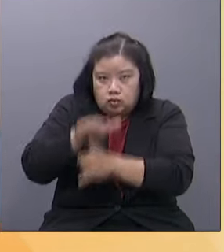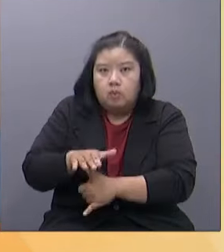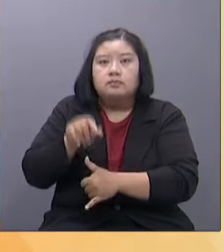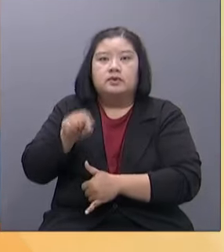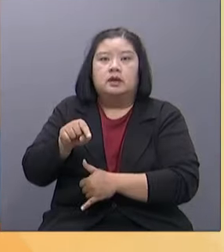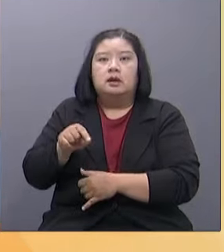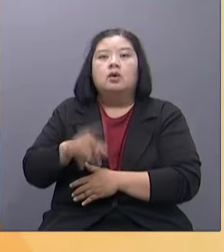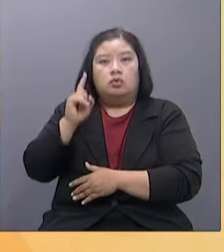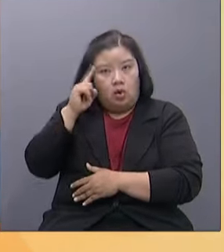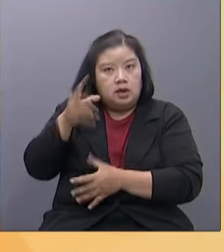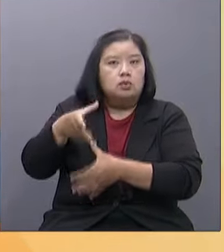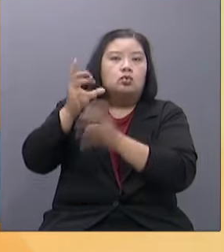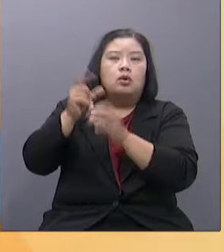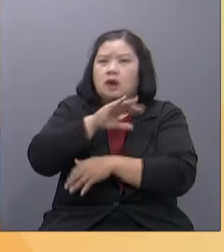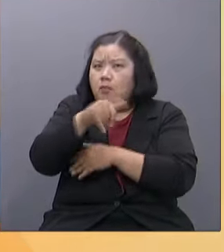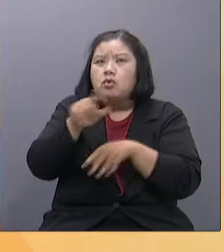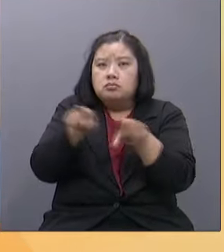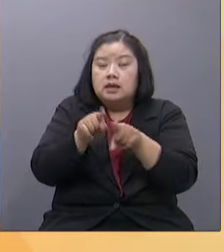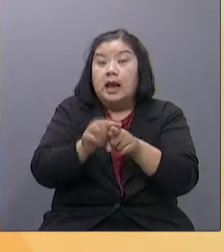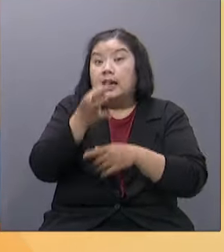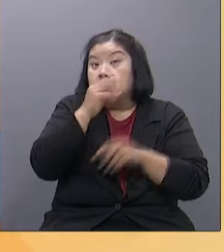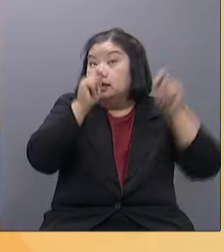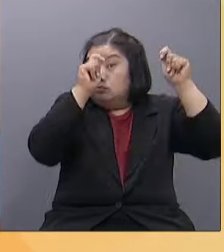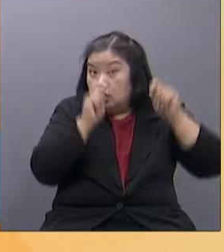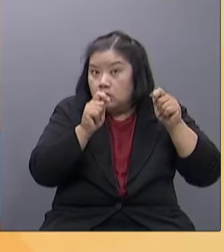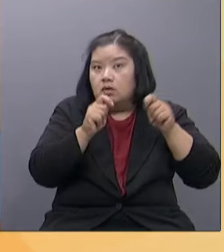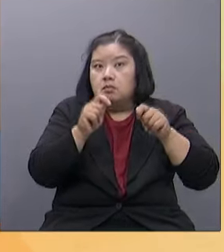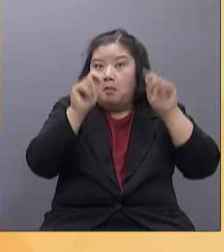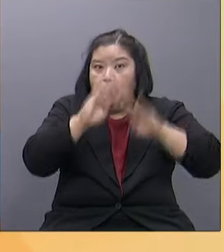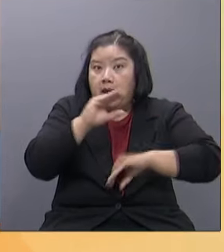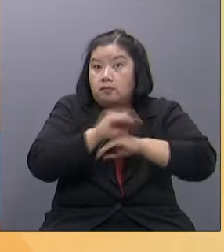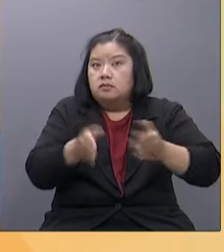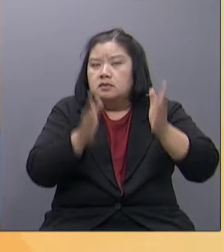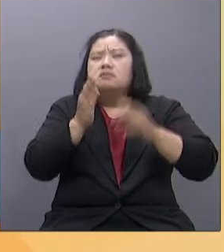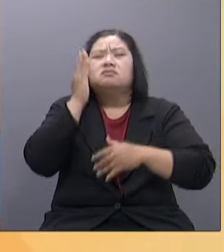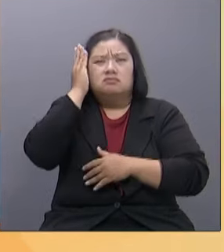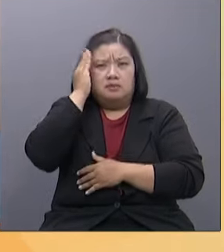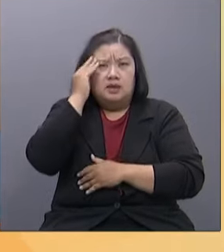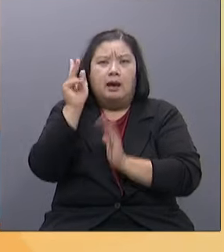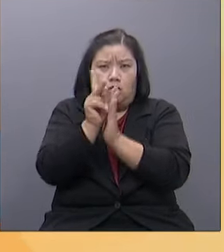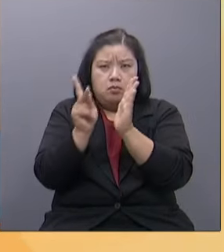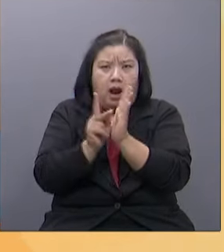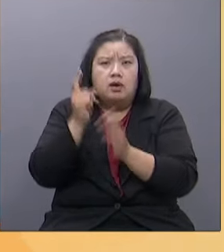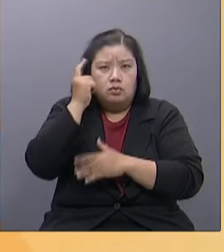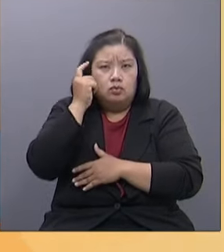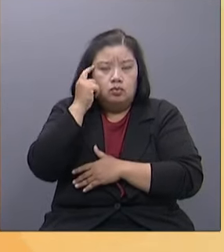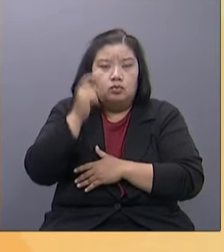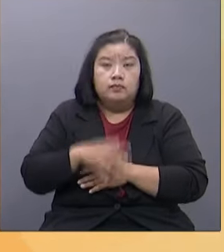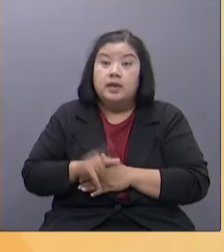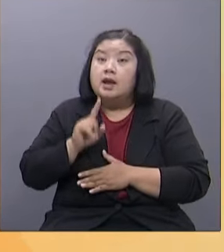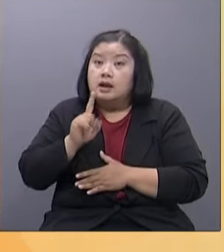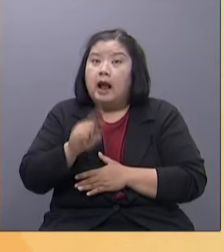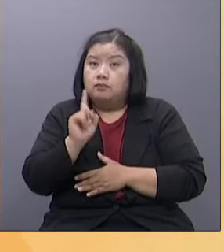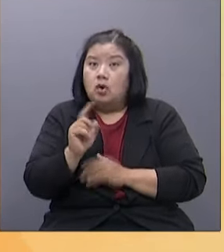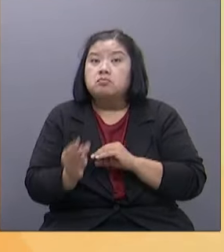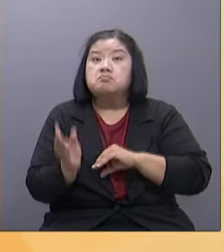สถาปนิกทุกคนนะฮะทราบนะครับนะฮะค่ะโดยกฎกระทรวงที่มีอยู่เดิมอาจารย์คิดว่าควรจะเพิ่มเติมประกาศกระทรวง